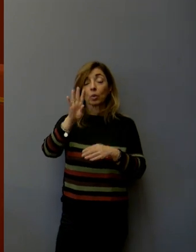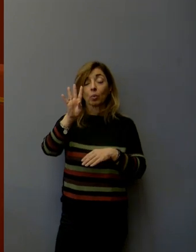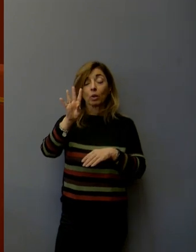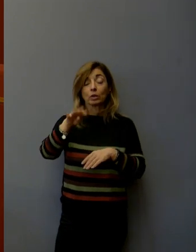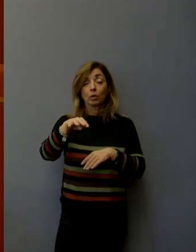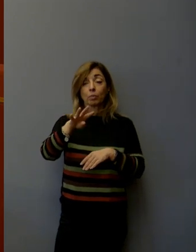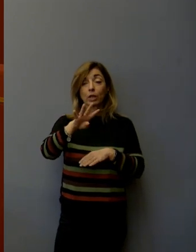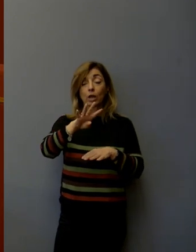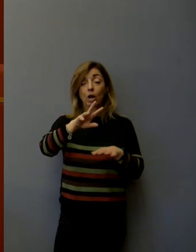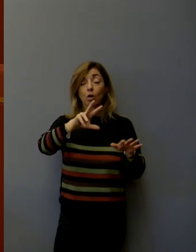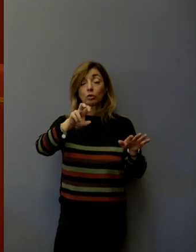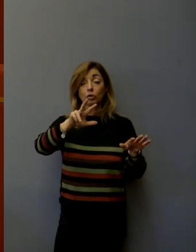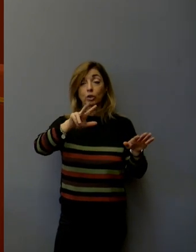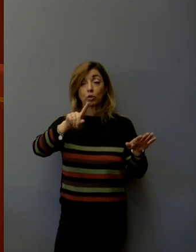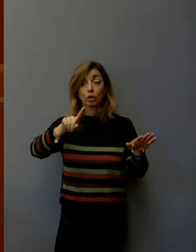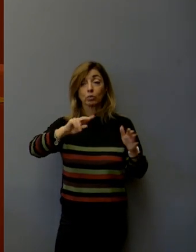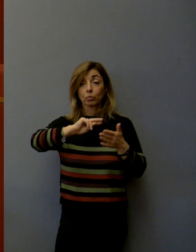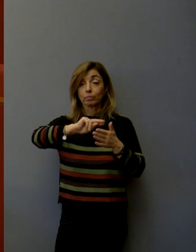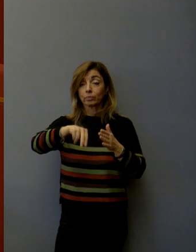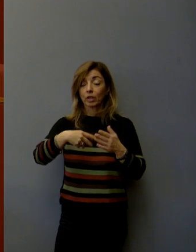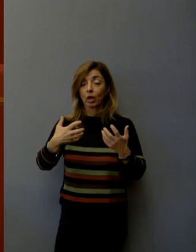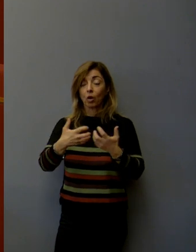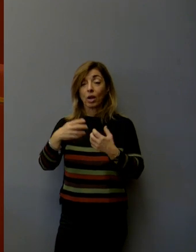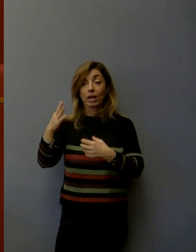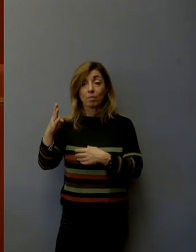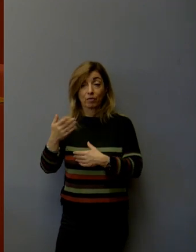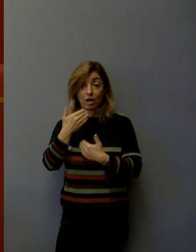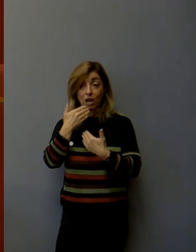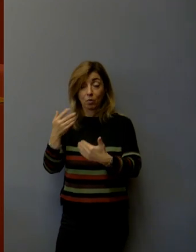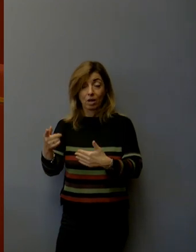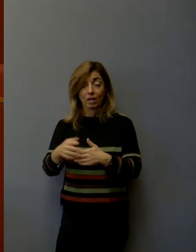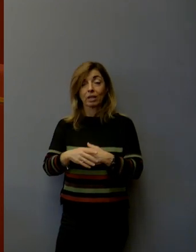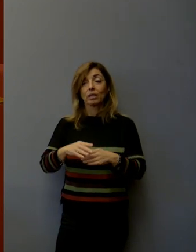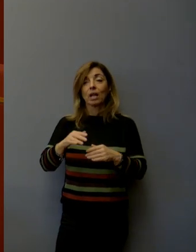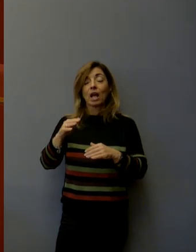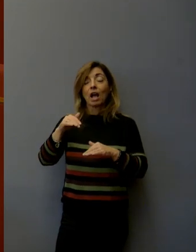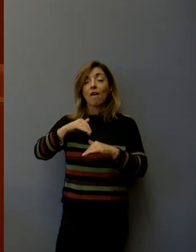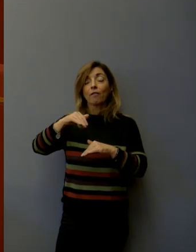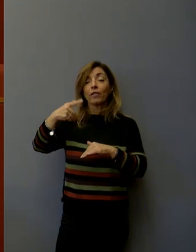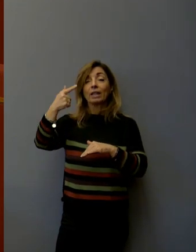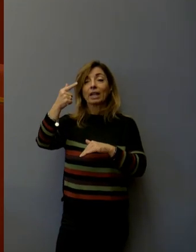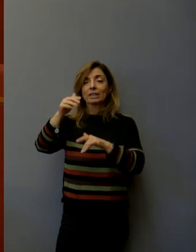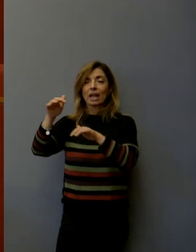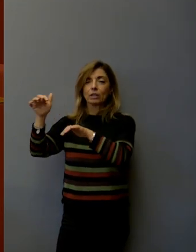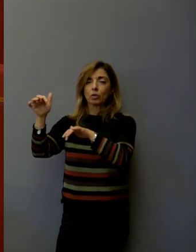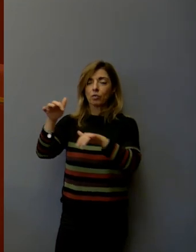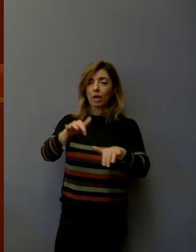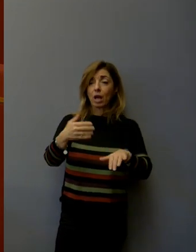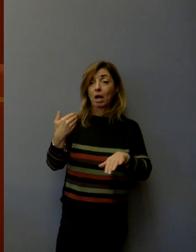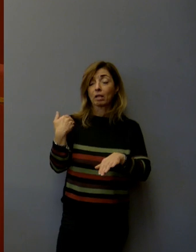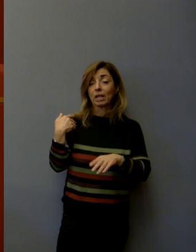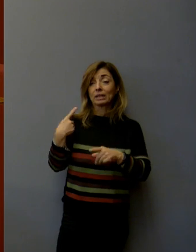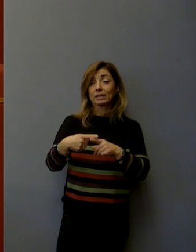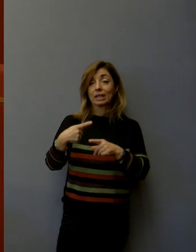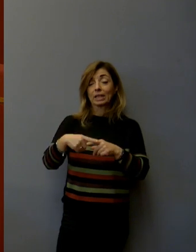sottoscritto insieme al collega Bevilacqua che ringrazio frana di via trensasco il 26 settembre 2021 l'evento